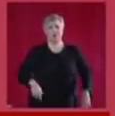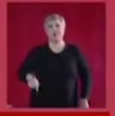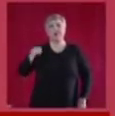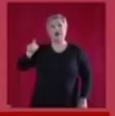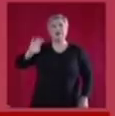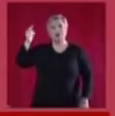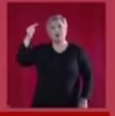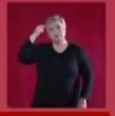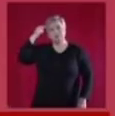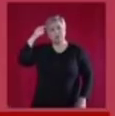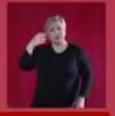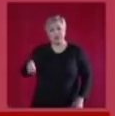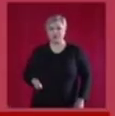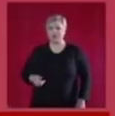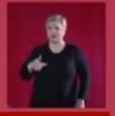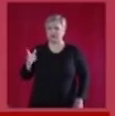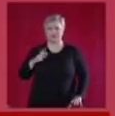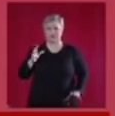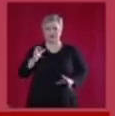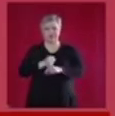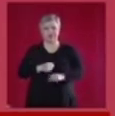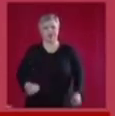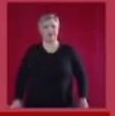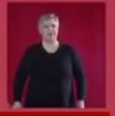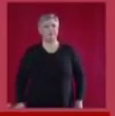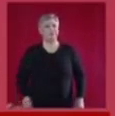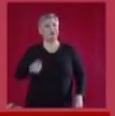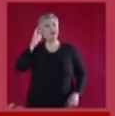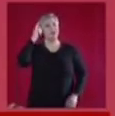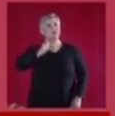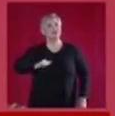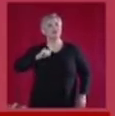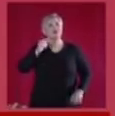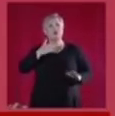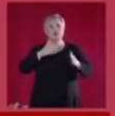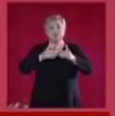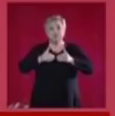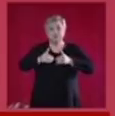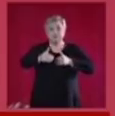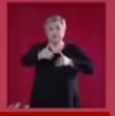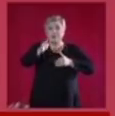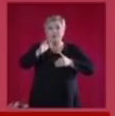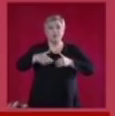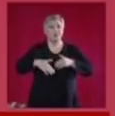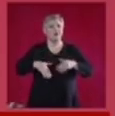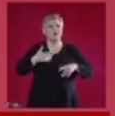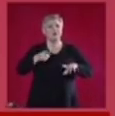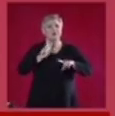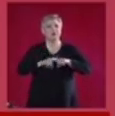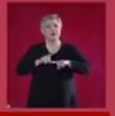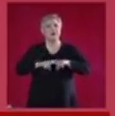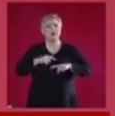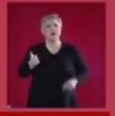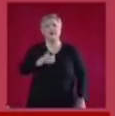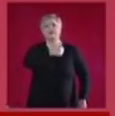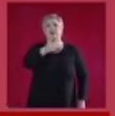σε αυτό τον τόπο αρμόδιος για να αποφασίσει το μέλλον του και το μέλλον του τόπου είναι